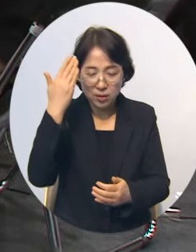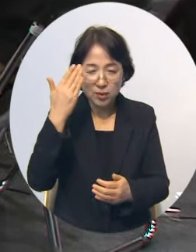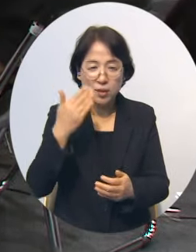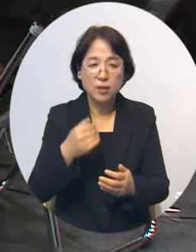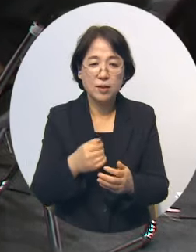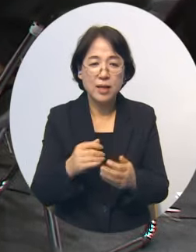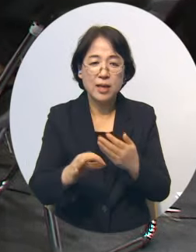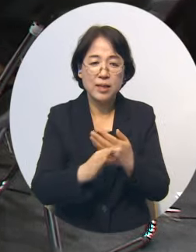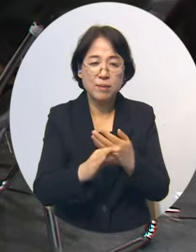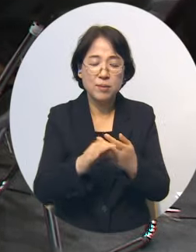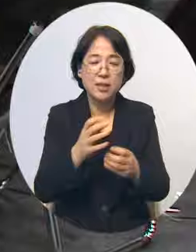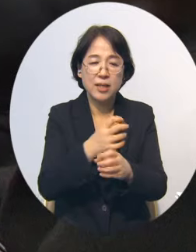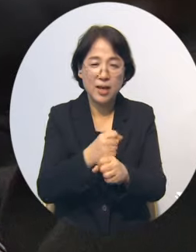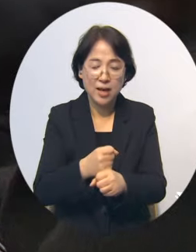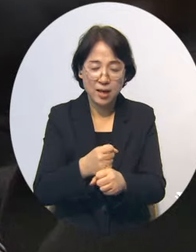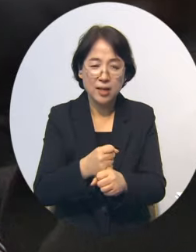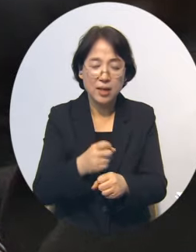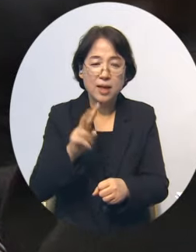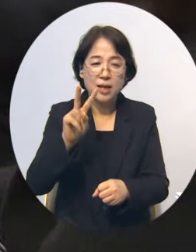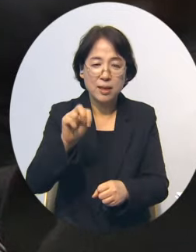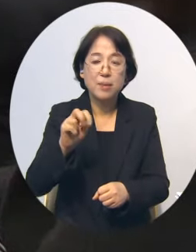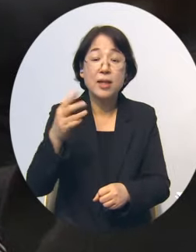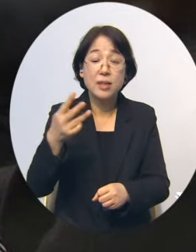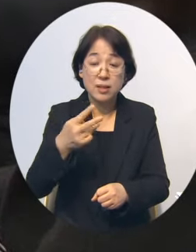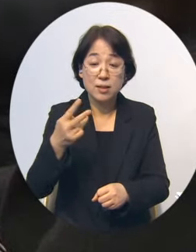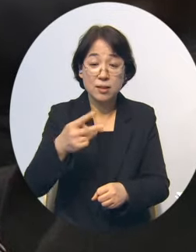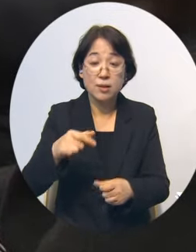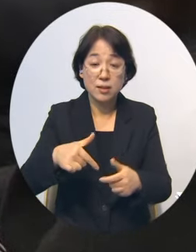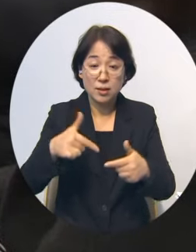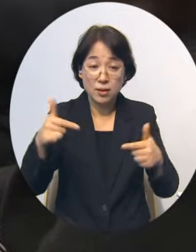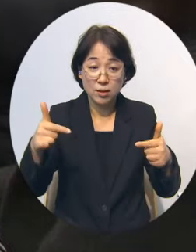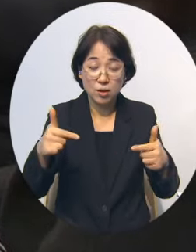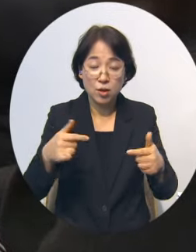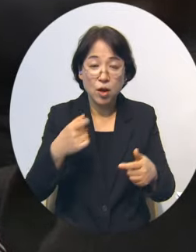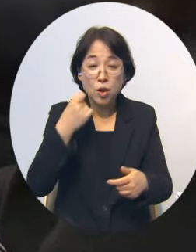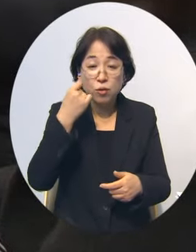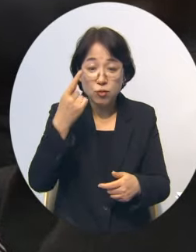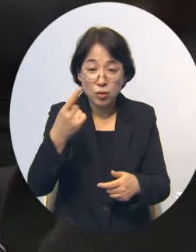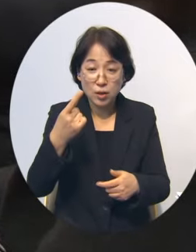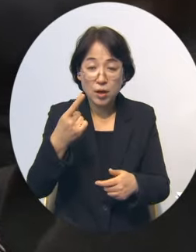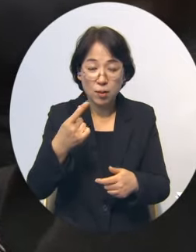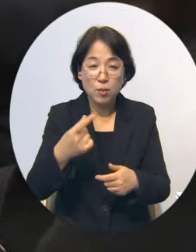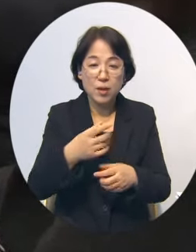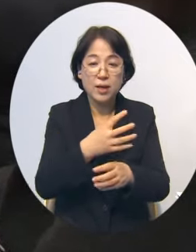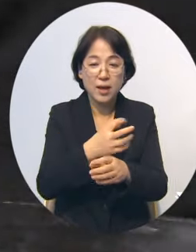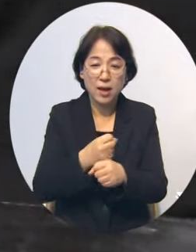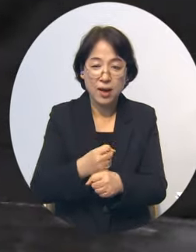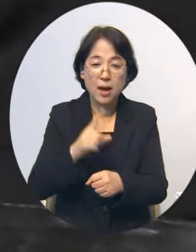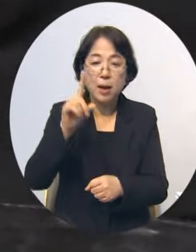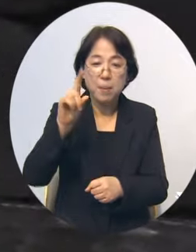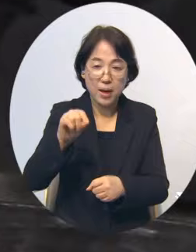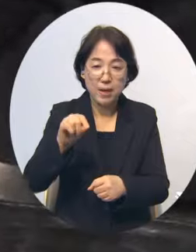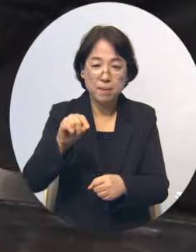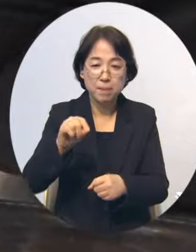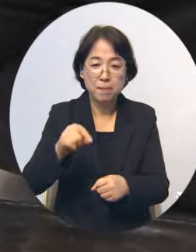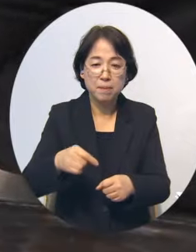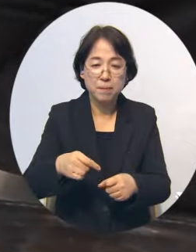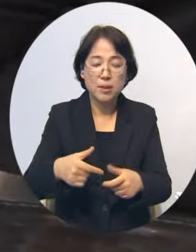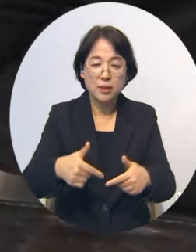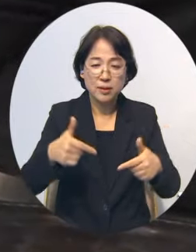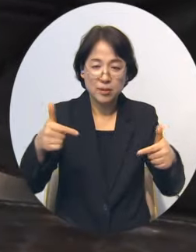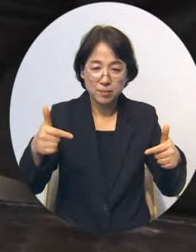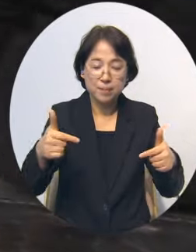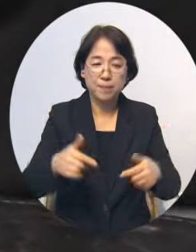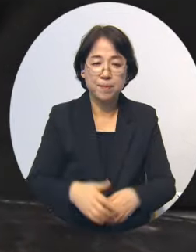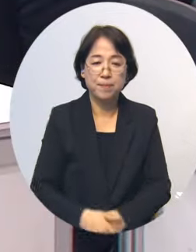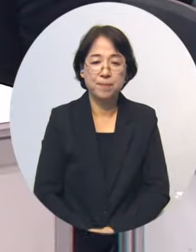2명으로 늘립니다 이중에서도 수요가 많은 6개월 인턴을 만명 수준까지 선발해 취업 역량을 강화할